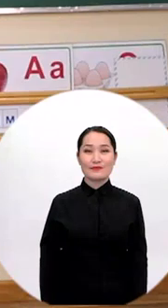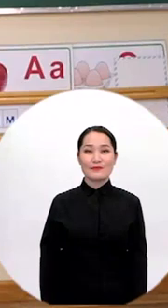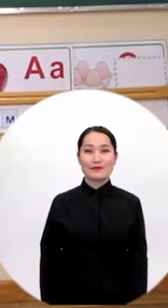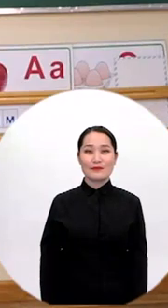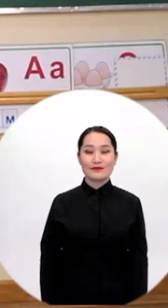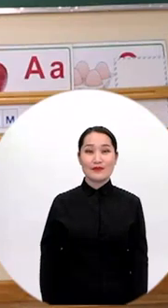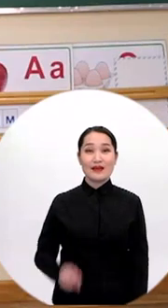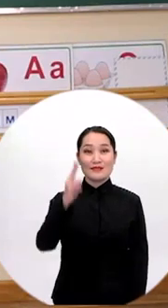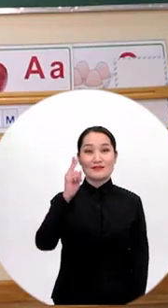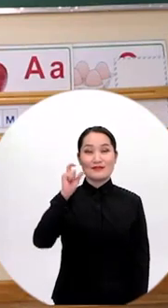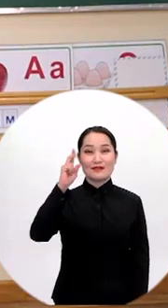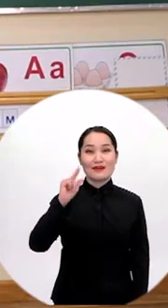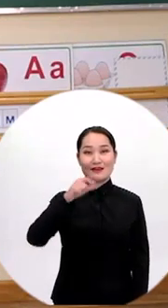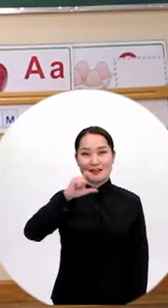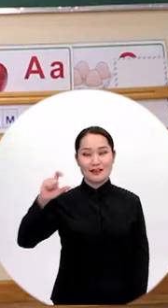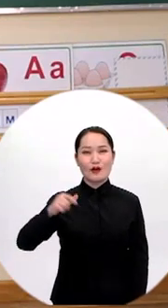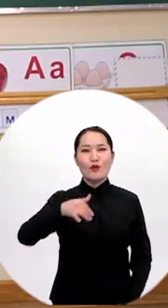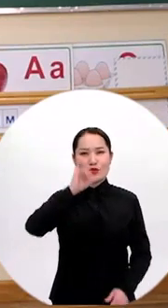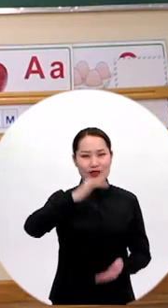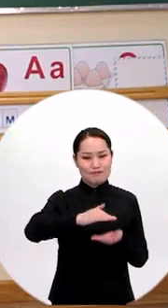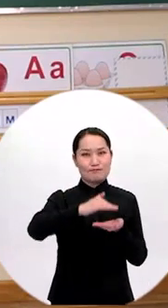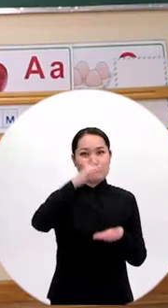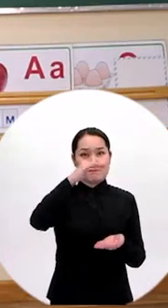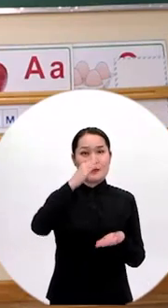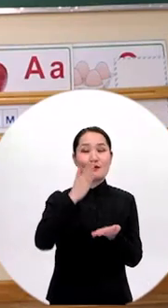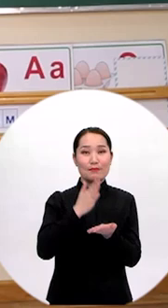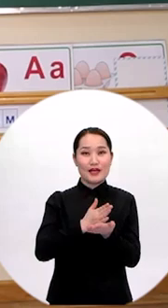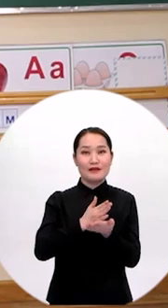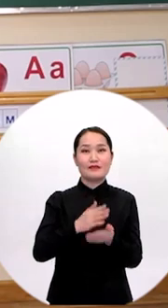За, цэцгээгийн ундаа илүү их байна.